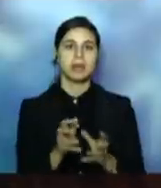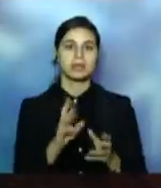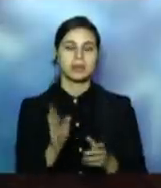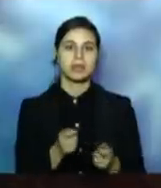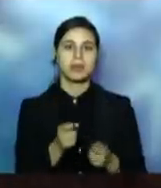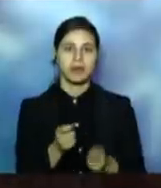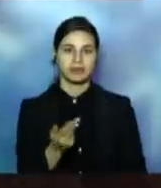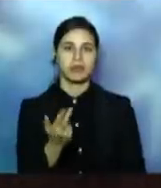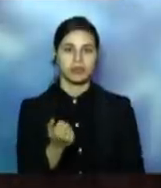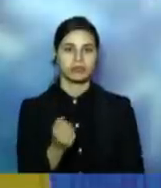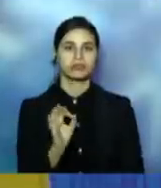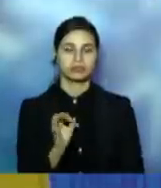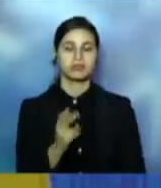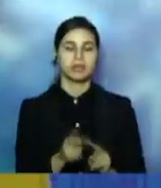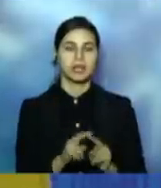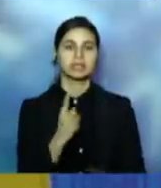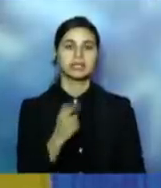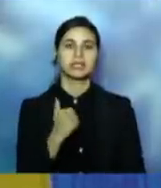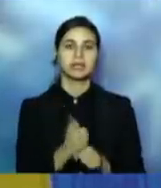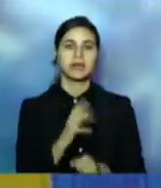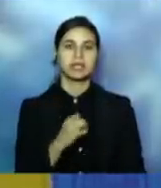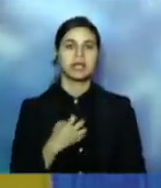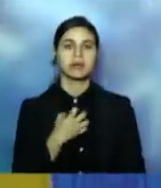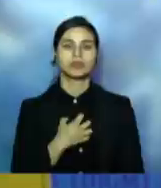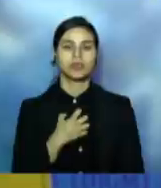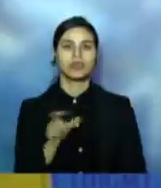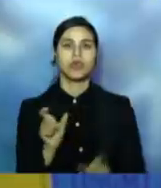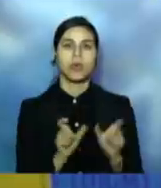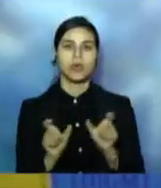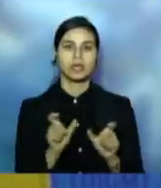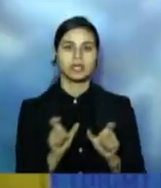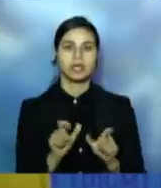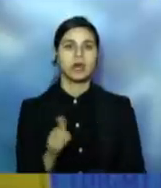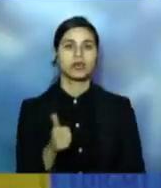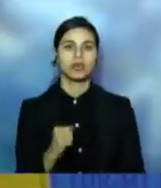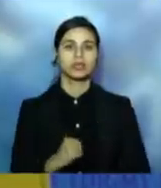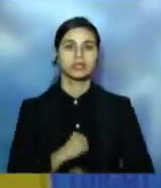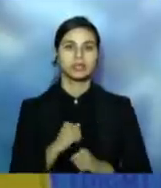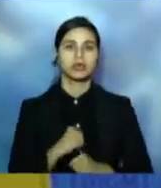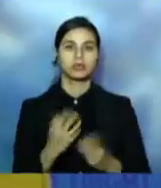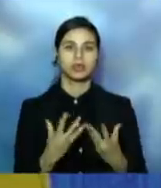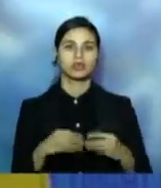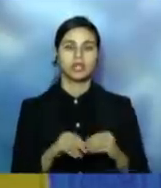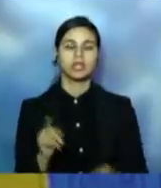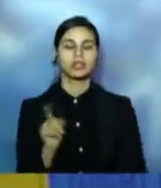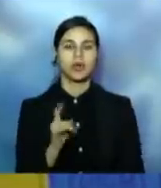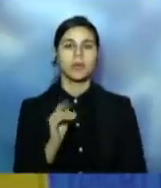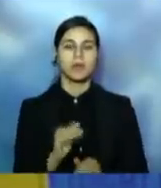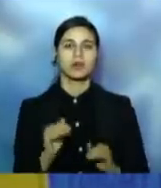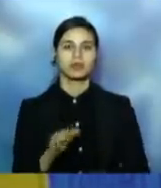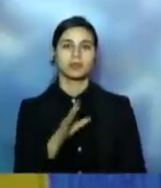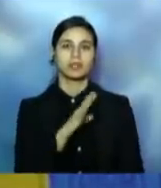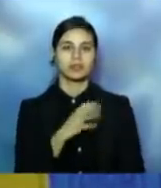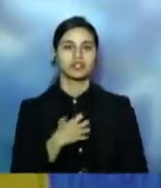ხო? რა თქმა უნდა, ეს ერთ-ერთი მთავარი და მნიშვნელოვანი კომპონენტია, როგორც ცდილობს ოჯახი, რომ ბავშვები